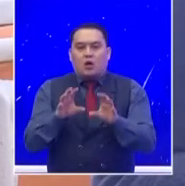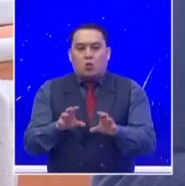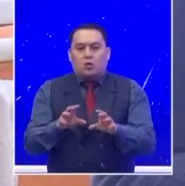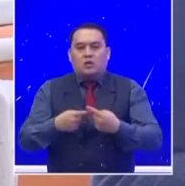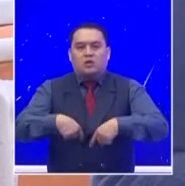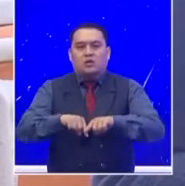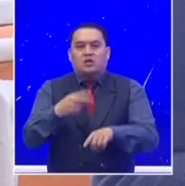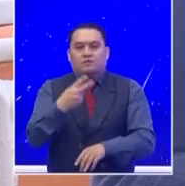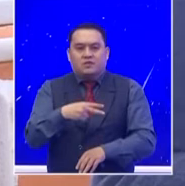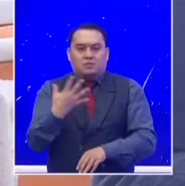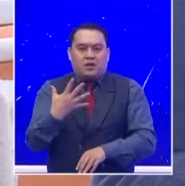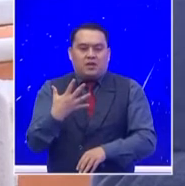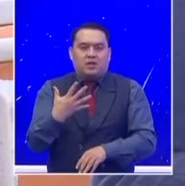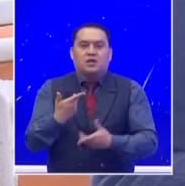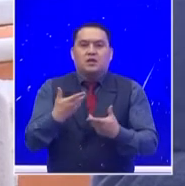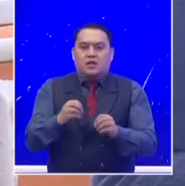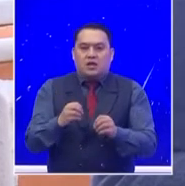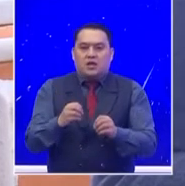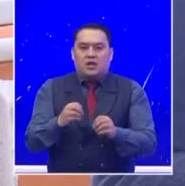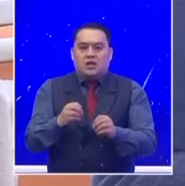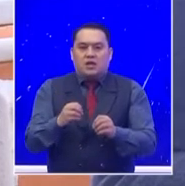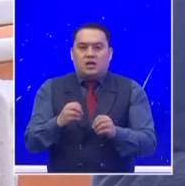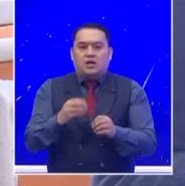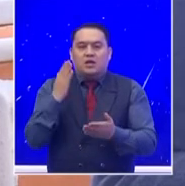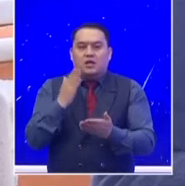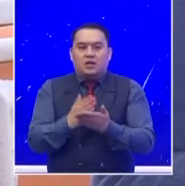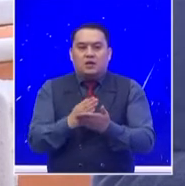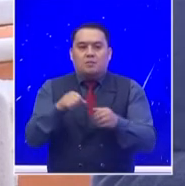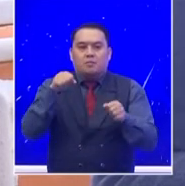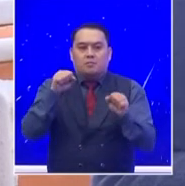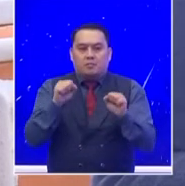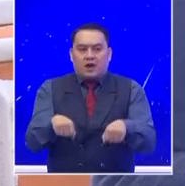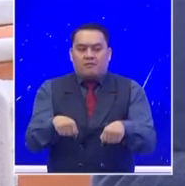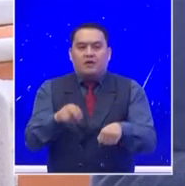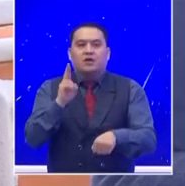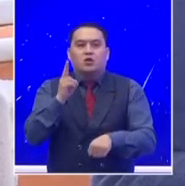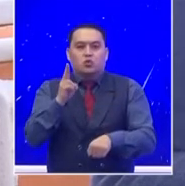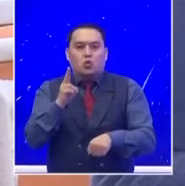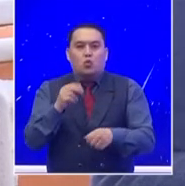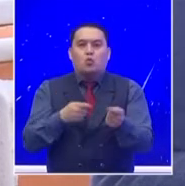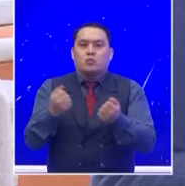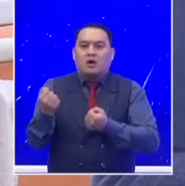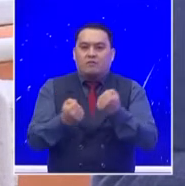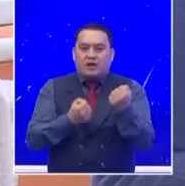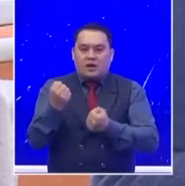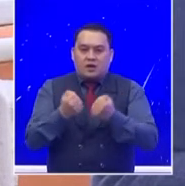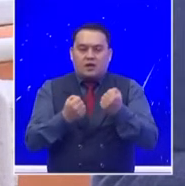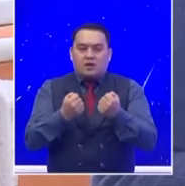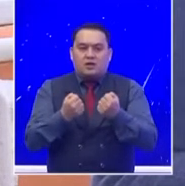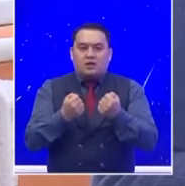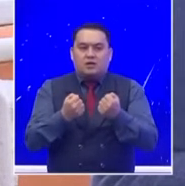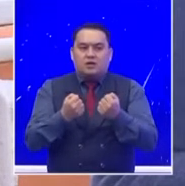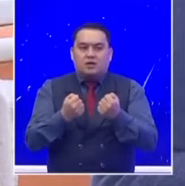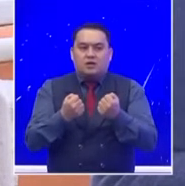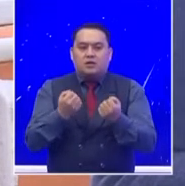номер 25, где стикеры имеют право вывешивать только те машины. Кто управляет, это машина с ручным